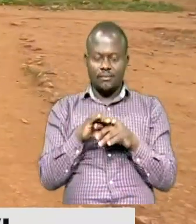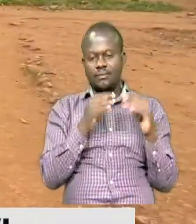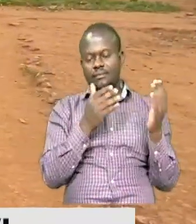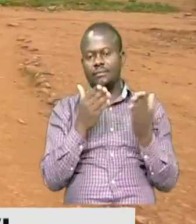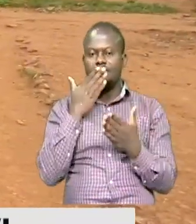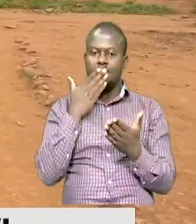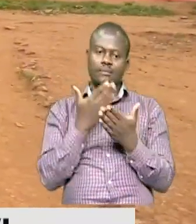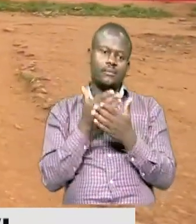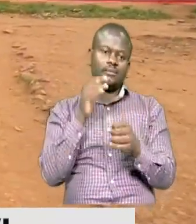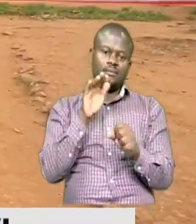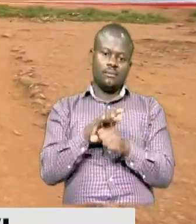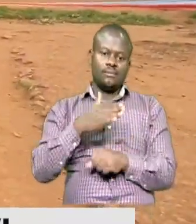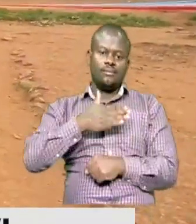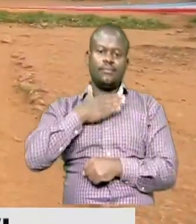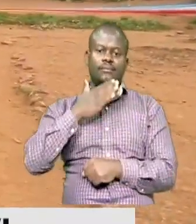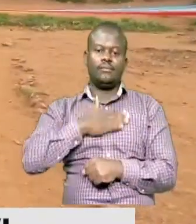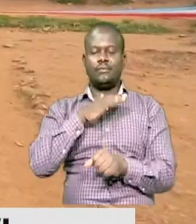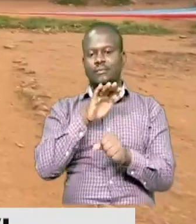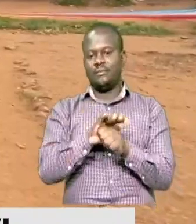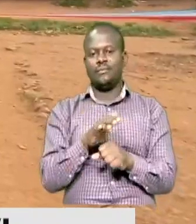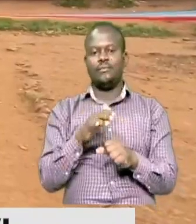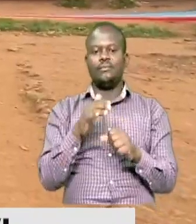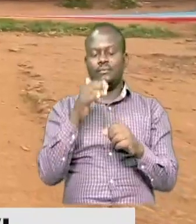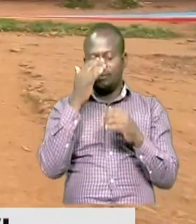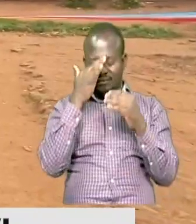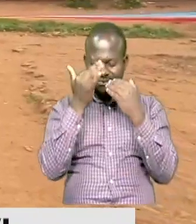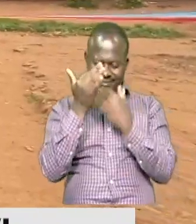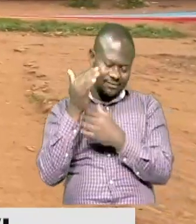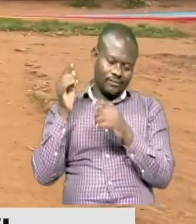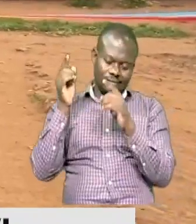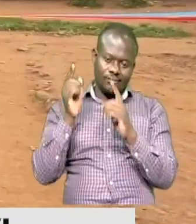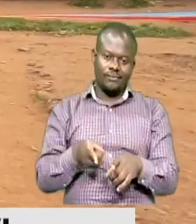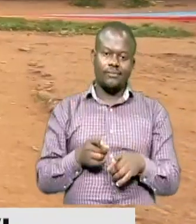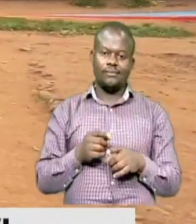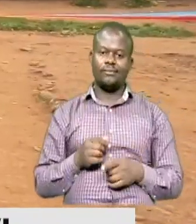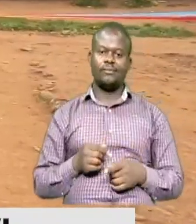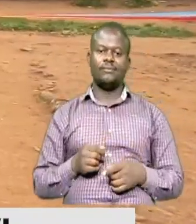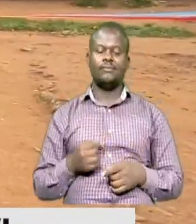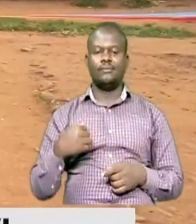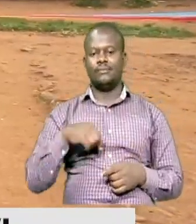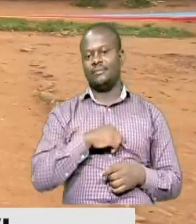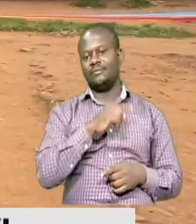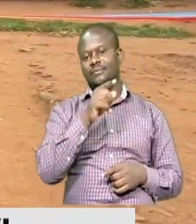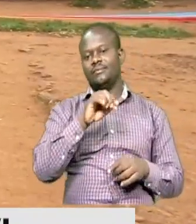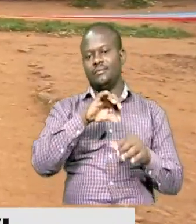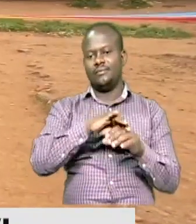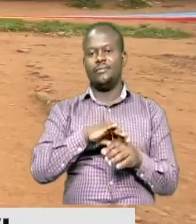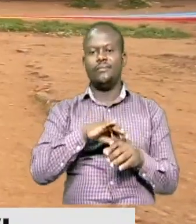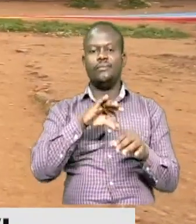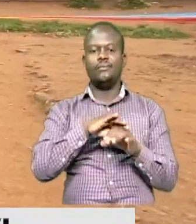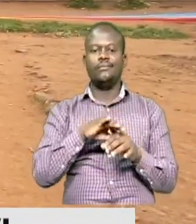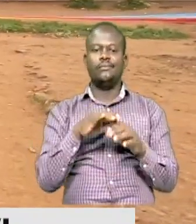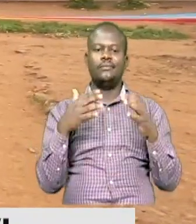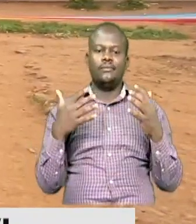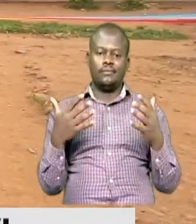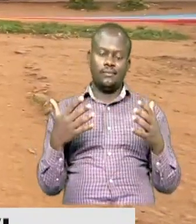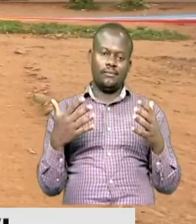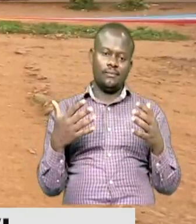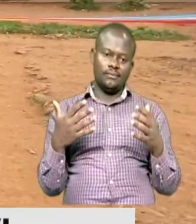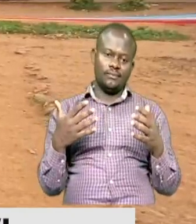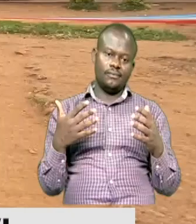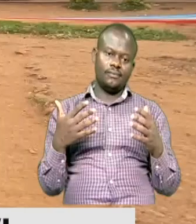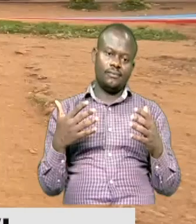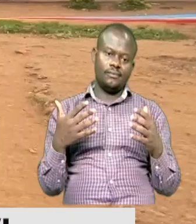neza cyane, nishimye. Inkoko yabaye ari yo ngoma. Twaje rero tugeze hano turatora, twatoye nyine